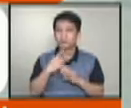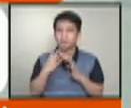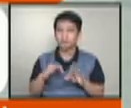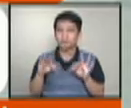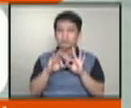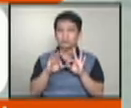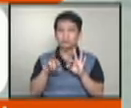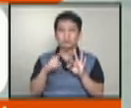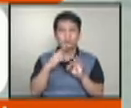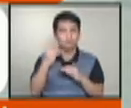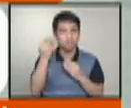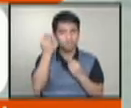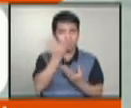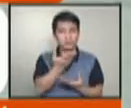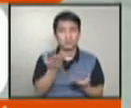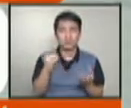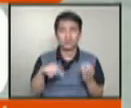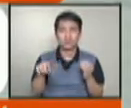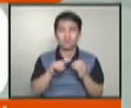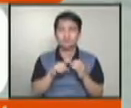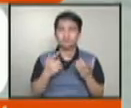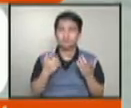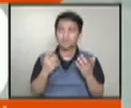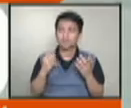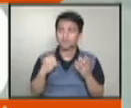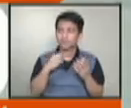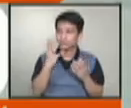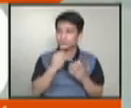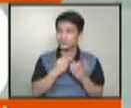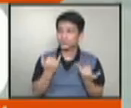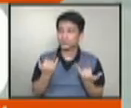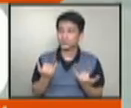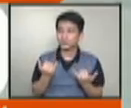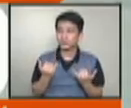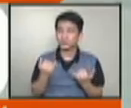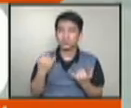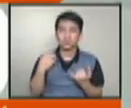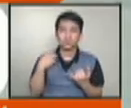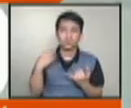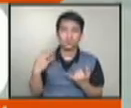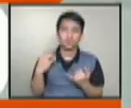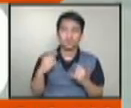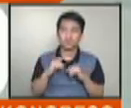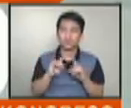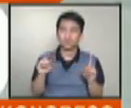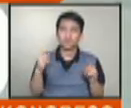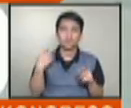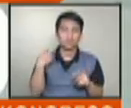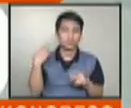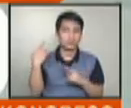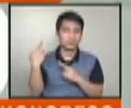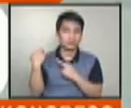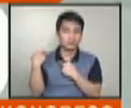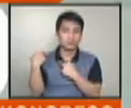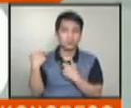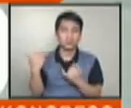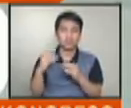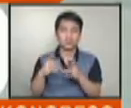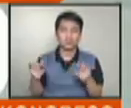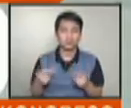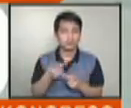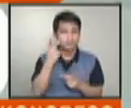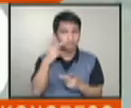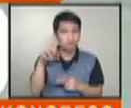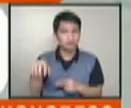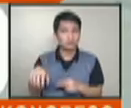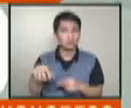importante, Major, iparating mo sa mga kinaukulan kung sino ang may teritoryo dyan o may responsibilidad na para magkaroon ng police visibility